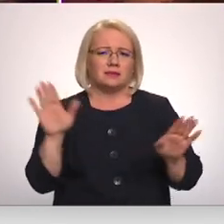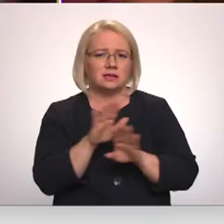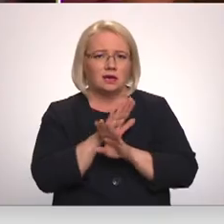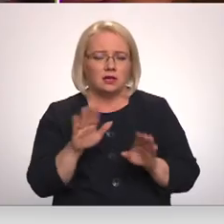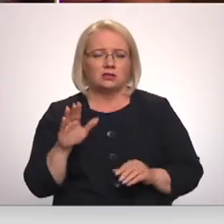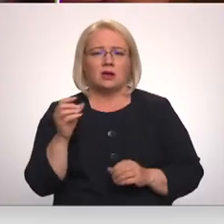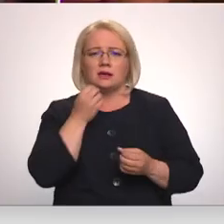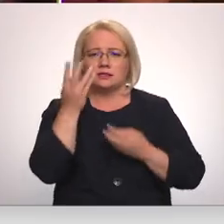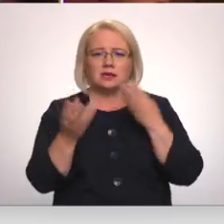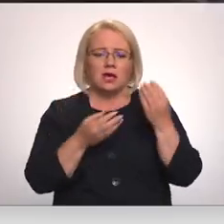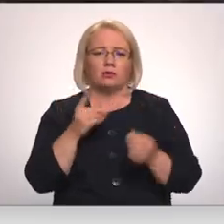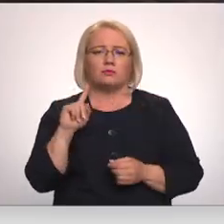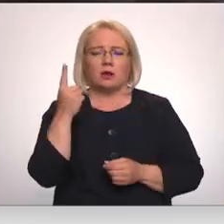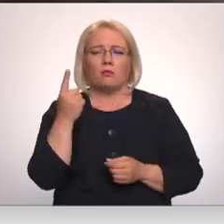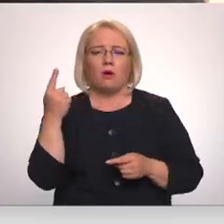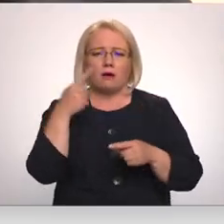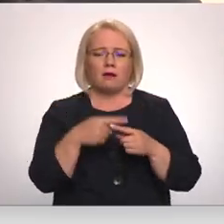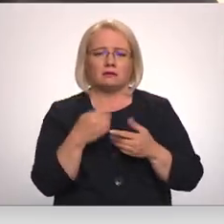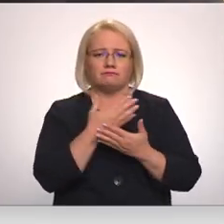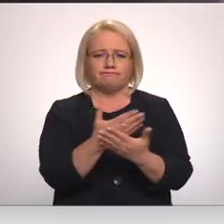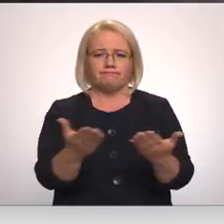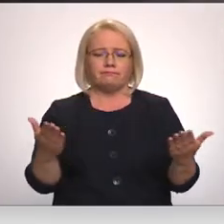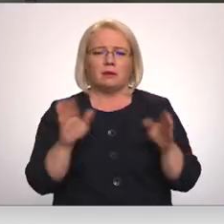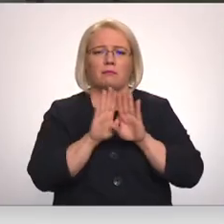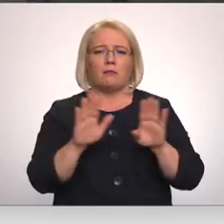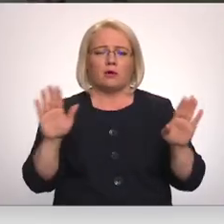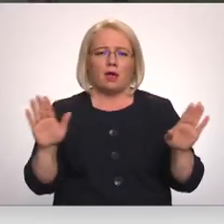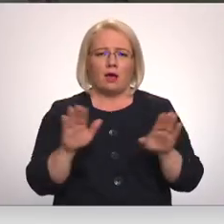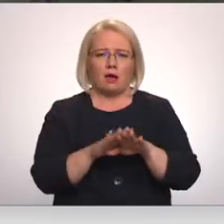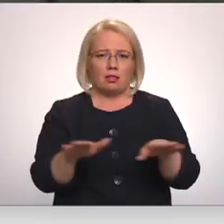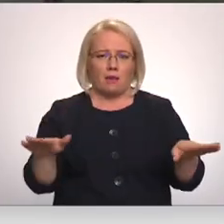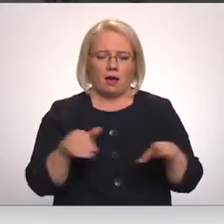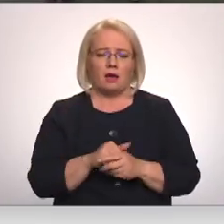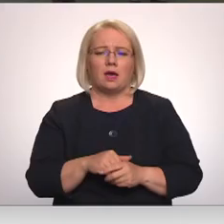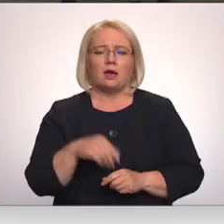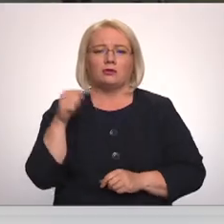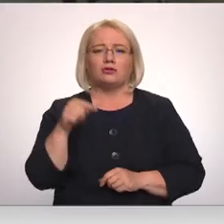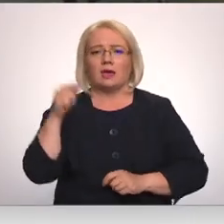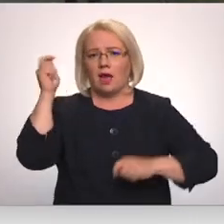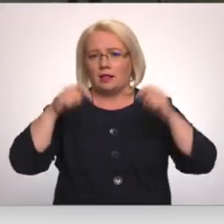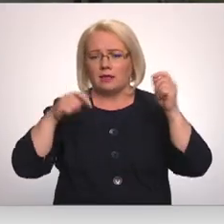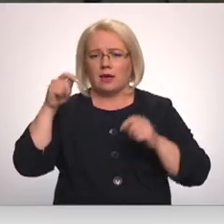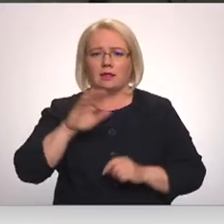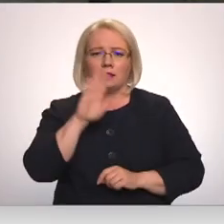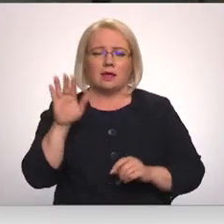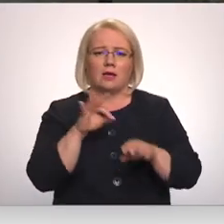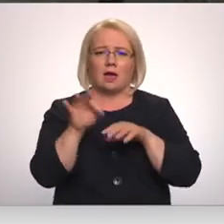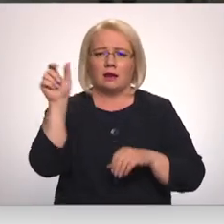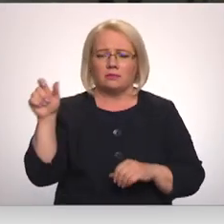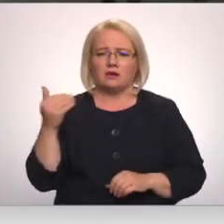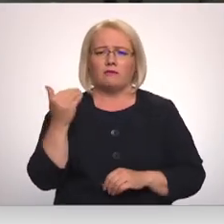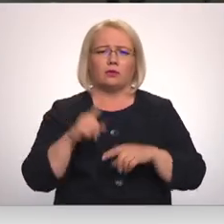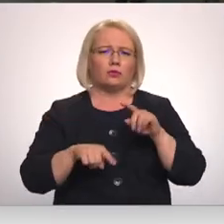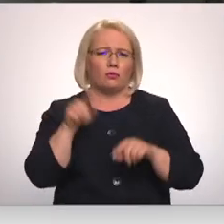ziedus pirmo reizi varēja likt arī memoriāla pakājē. Un arī šajā lietainajā dienā represētie viņu tuvinieki